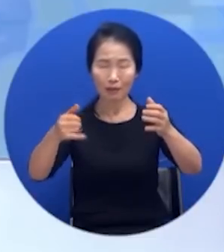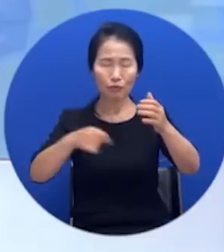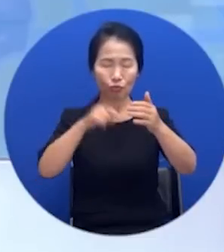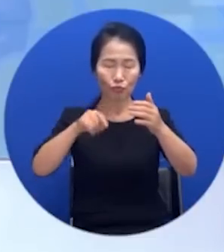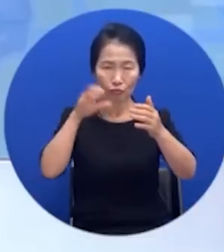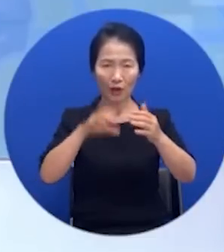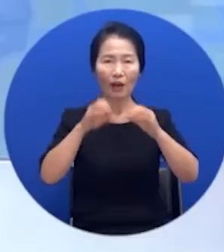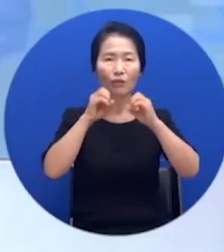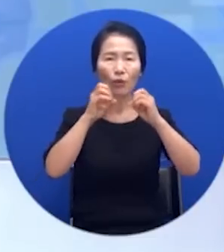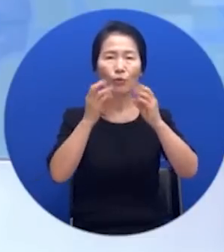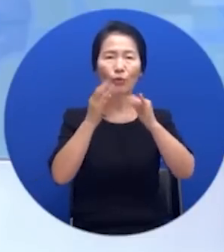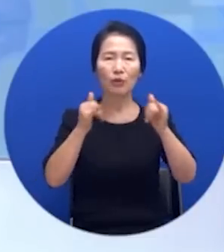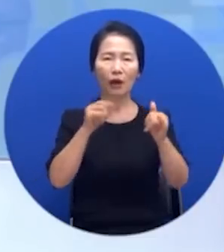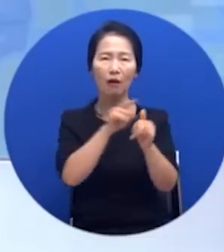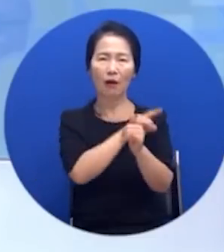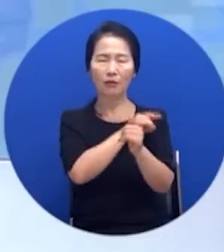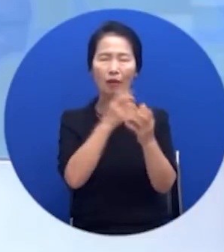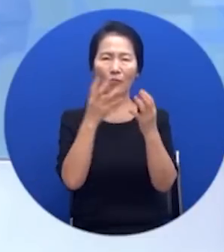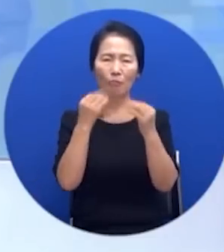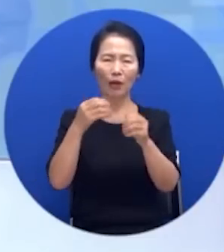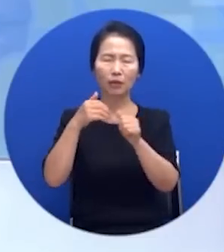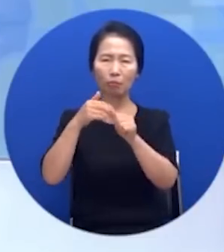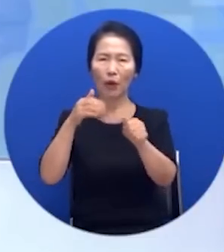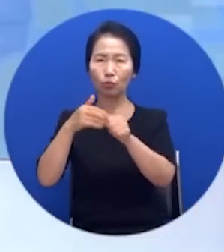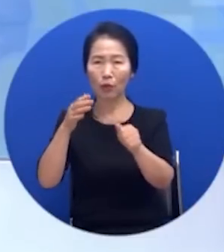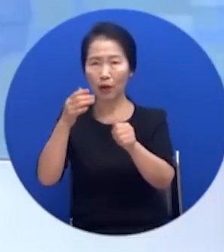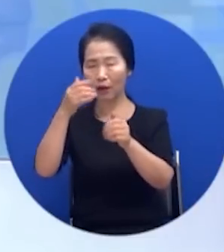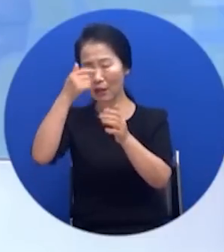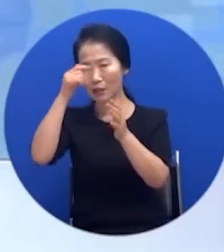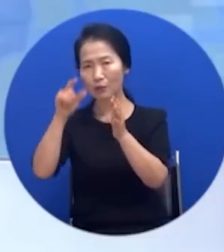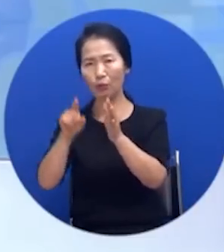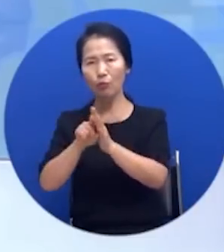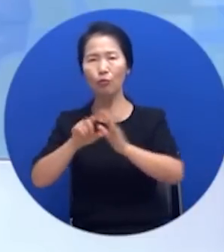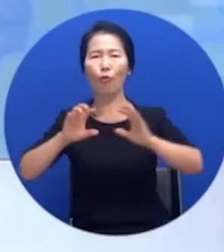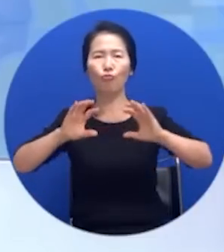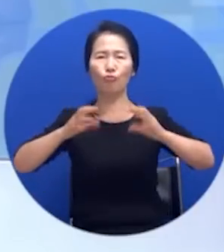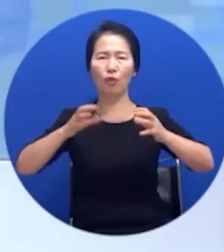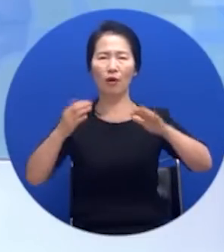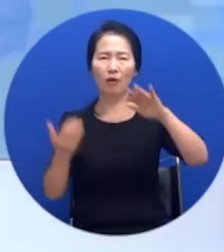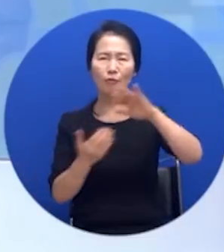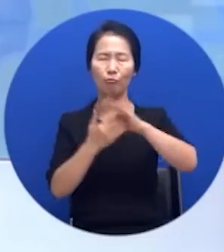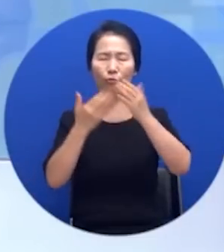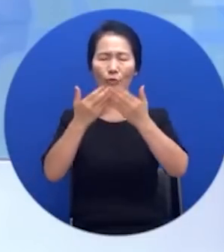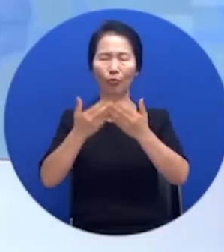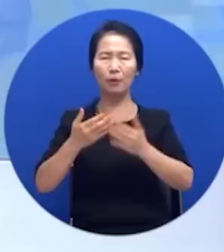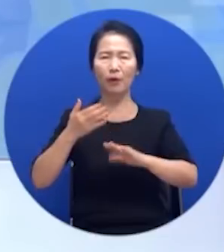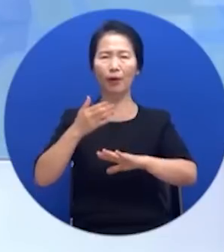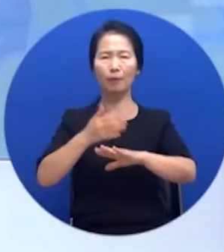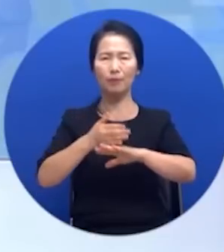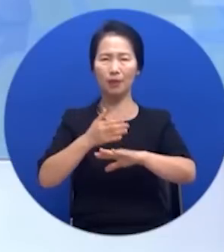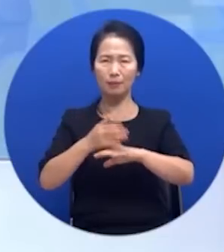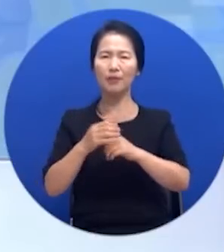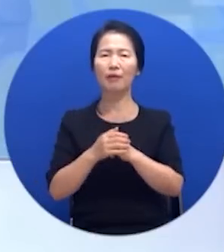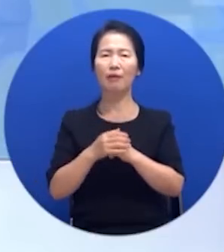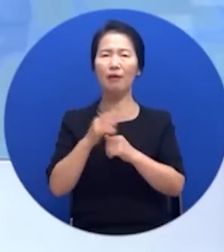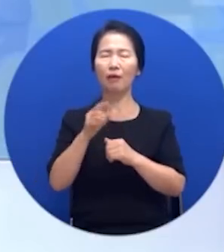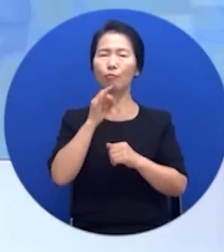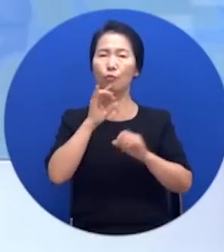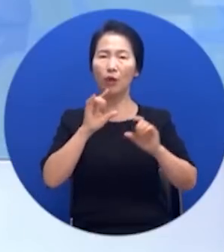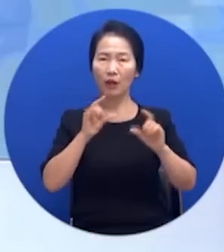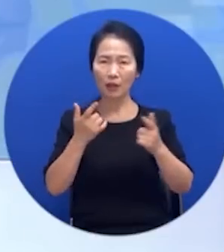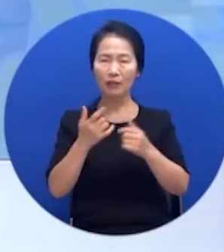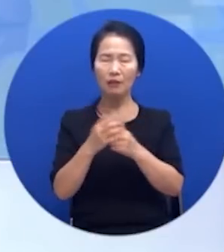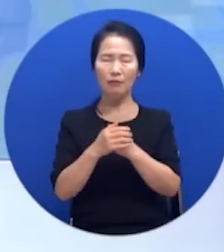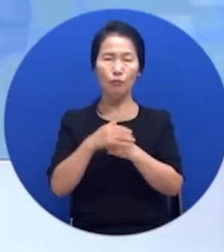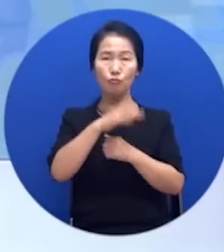파송하는 기독교 국가를 만들어 주셨음에 감사드립니다. 그뿐만 아니라 불과